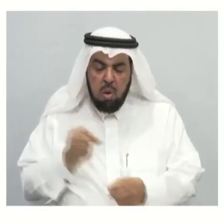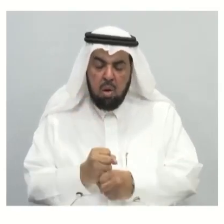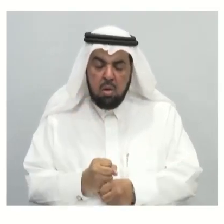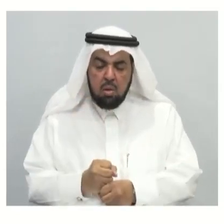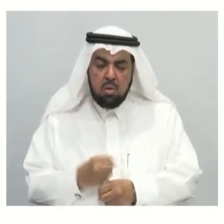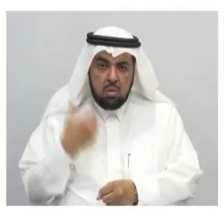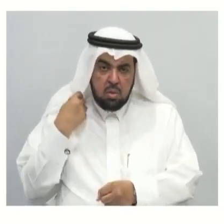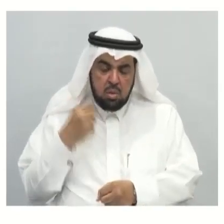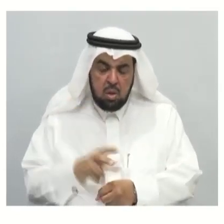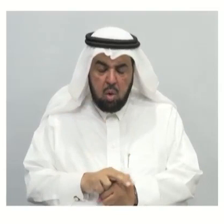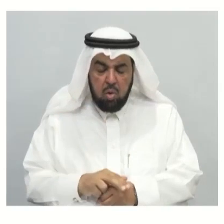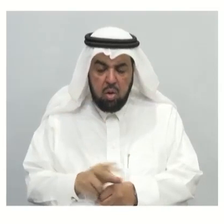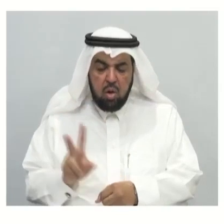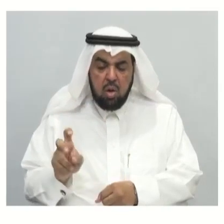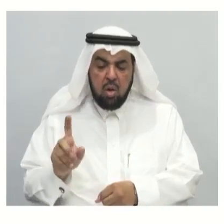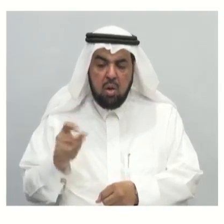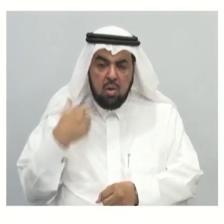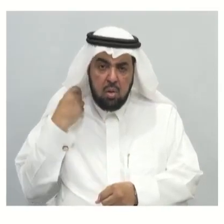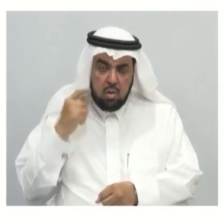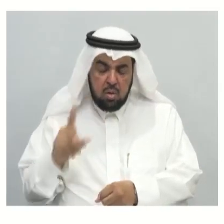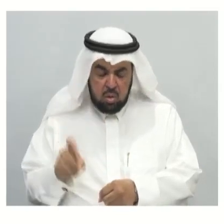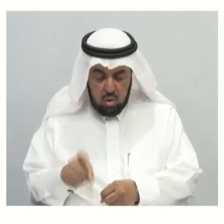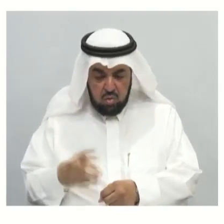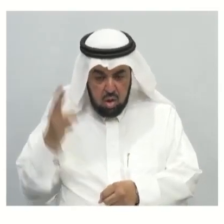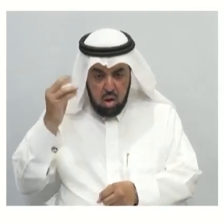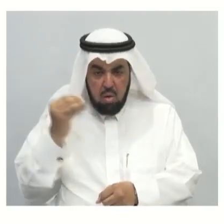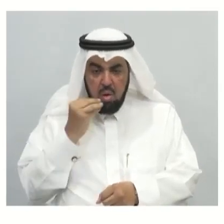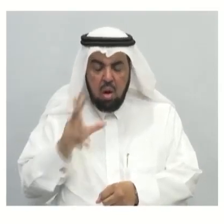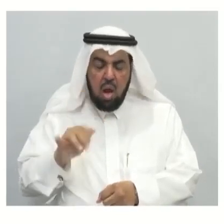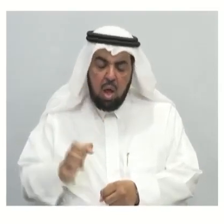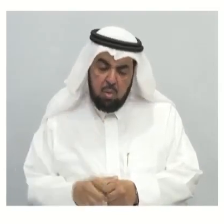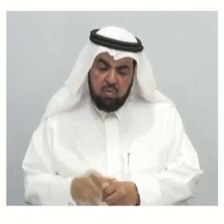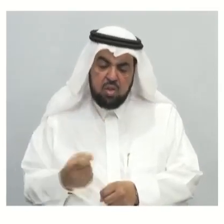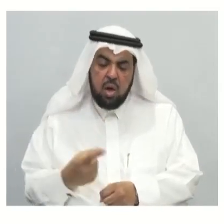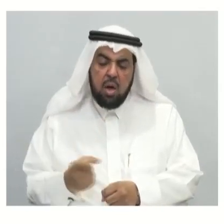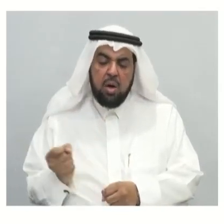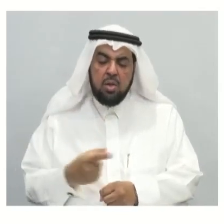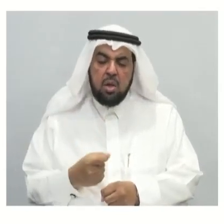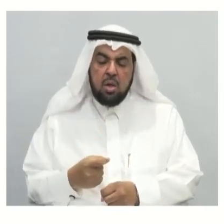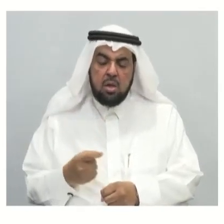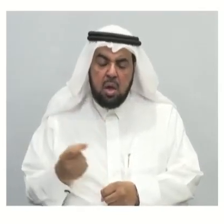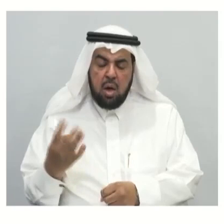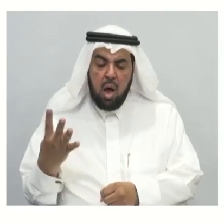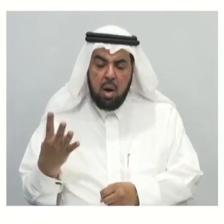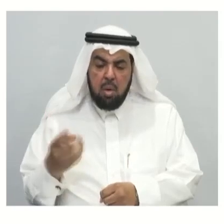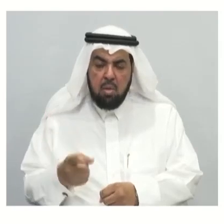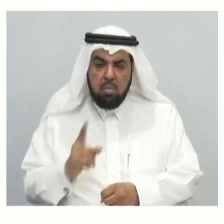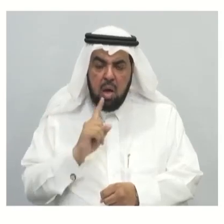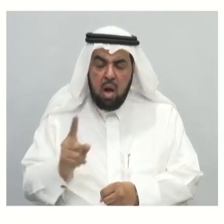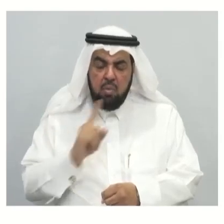الحوثيين الذين انقلبوا على الحكم في اليمن وفي شهر ربيع الاخر من عام